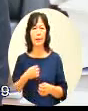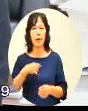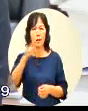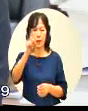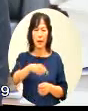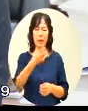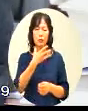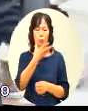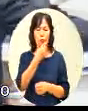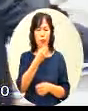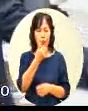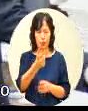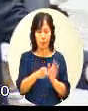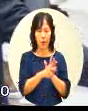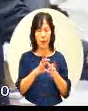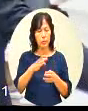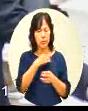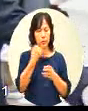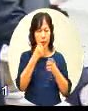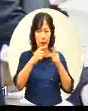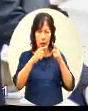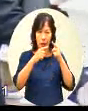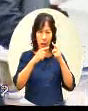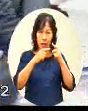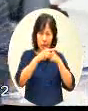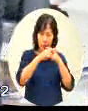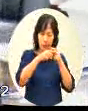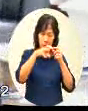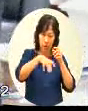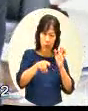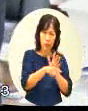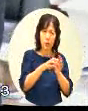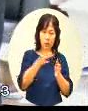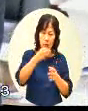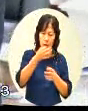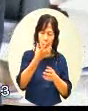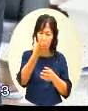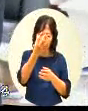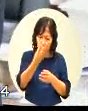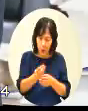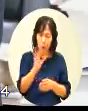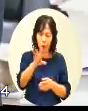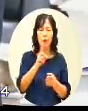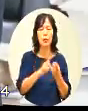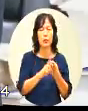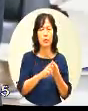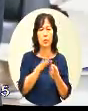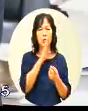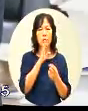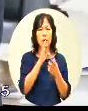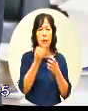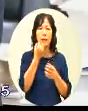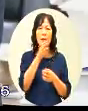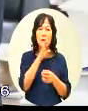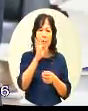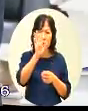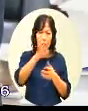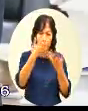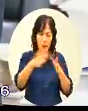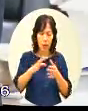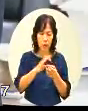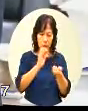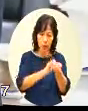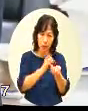气，是不是人化中心里面这个课程，我觉得你们的预算是越来越少，没有错，可是我们很多的医